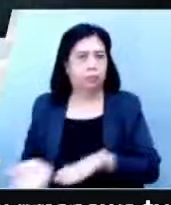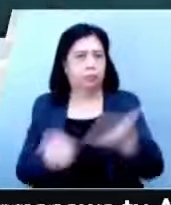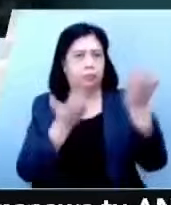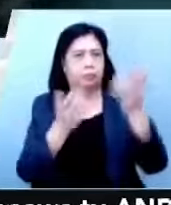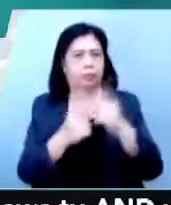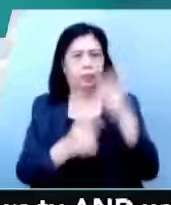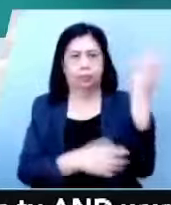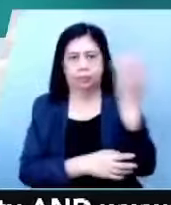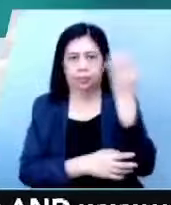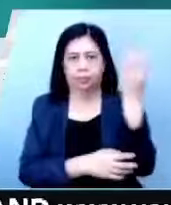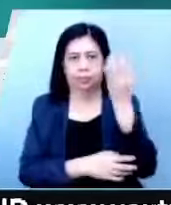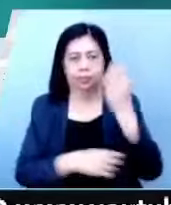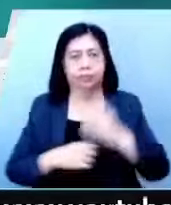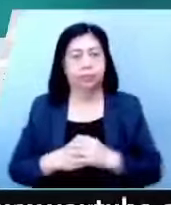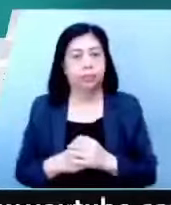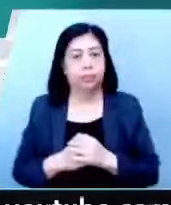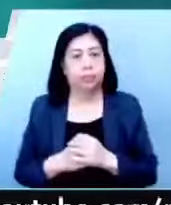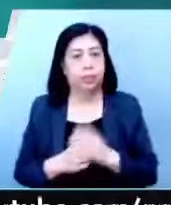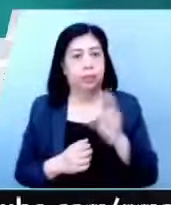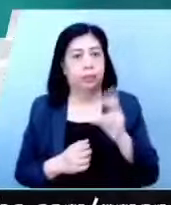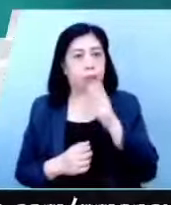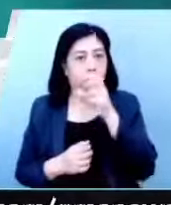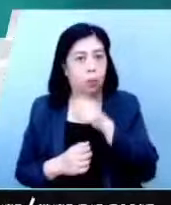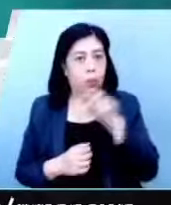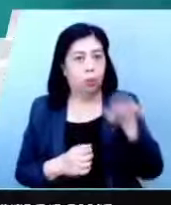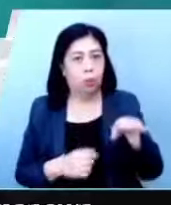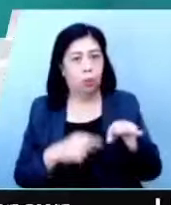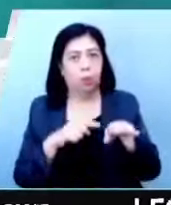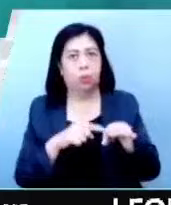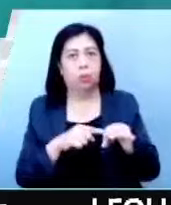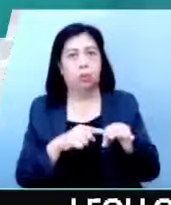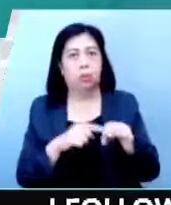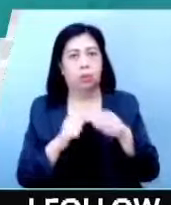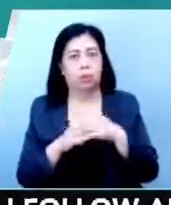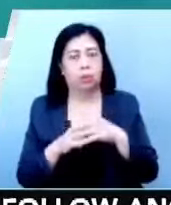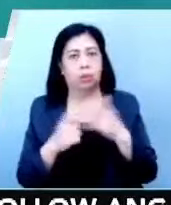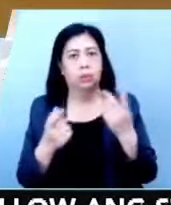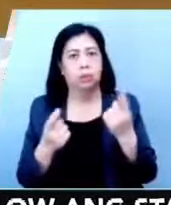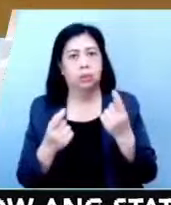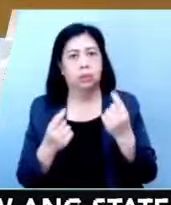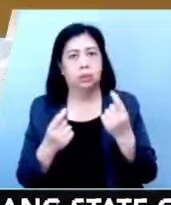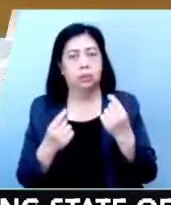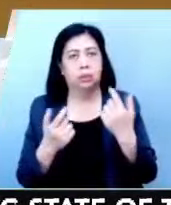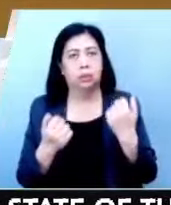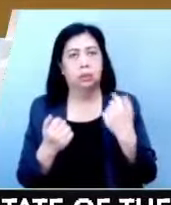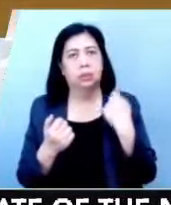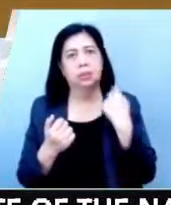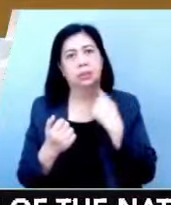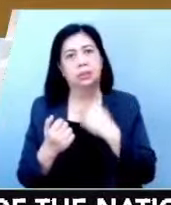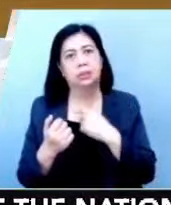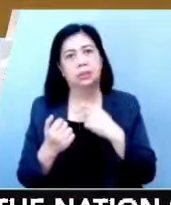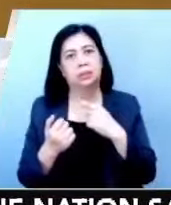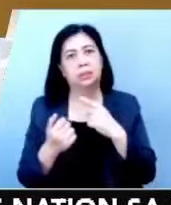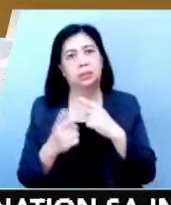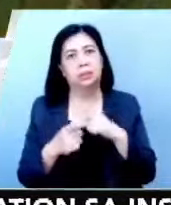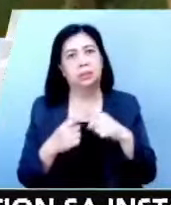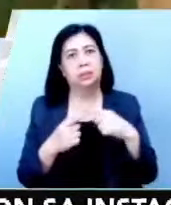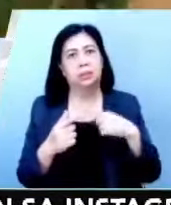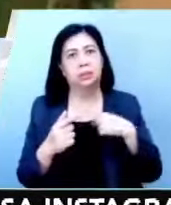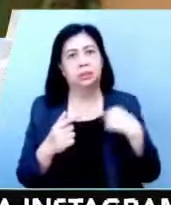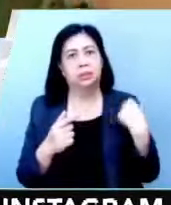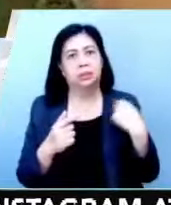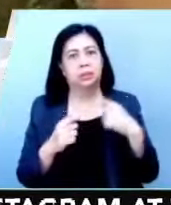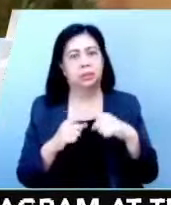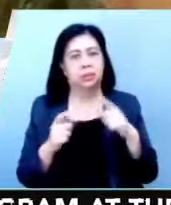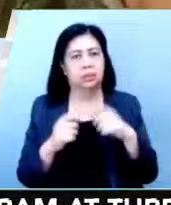ambulansya. Ang 7 taong gulang na batang ito naman, nalaslas ang kaliwang parte ng leeg at bahagi ng dibdib. Tumatalon daw kasi